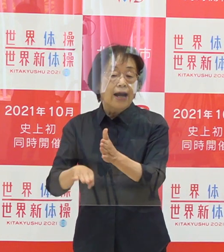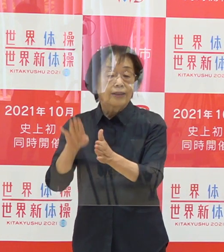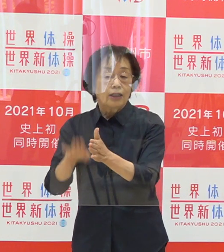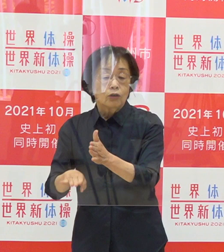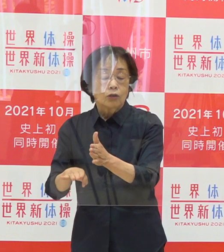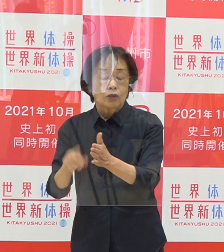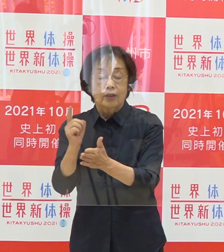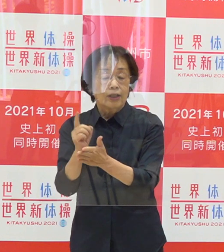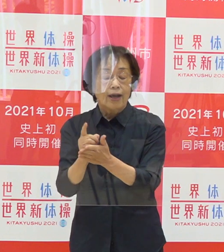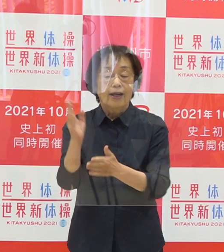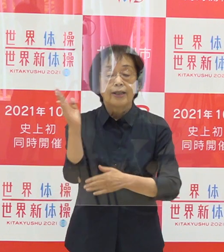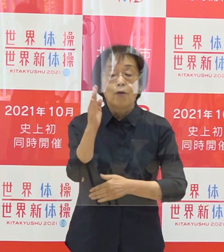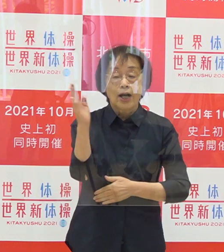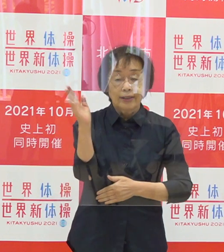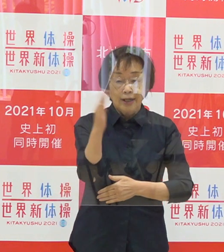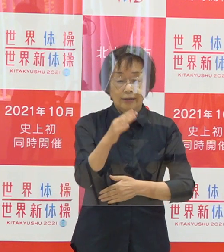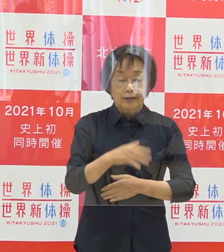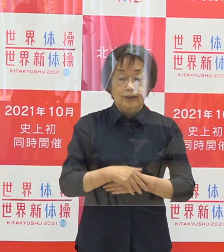のではなくて、